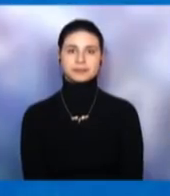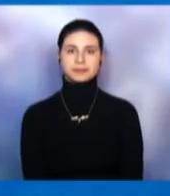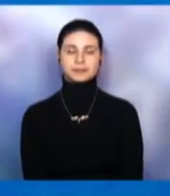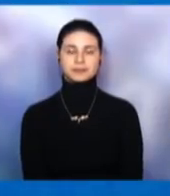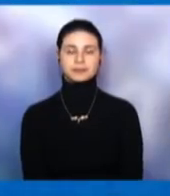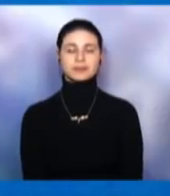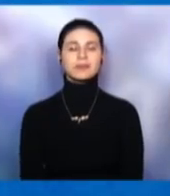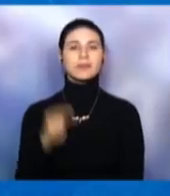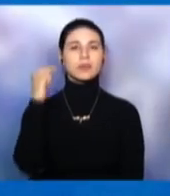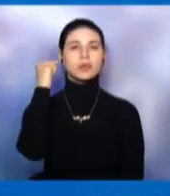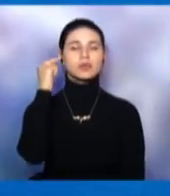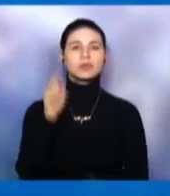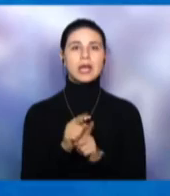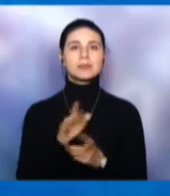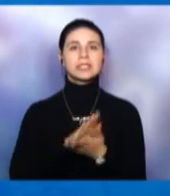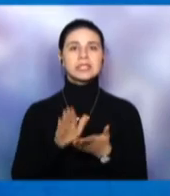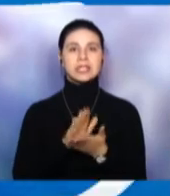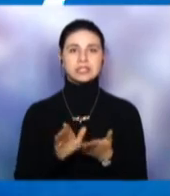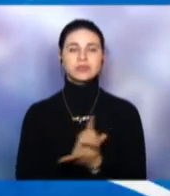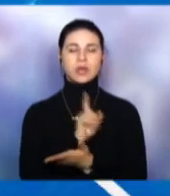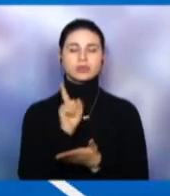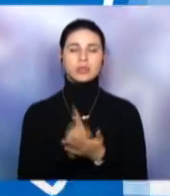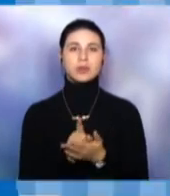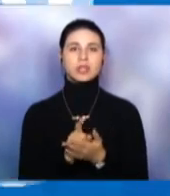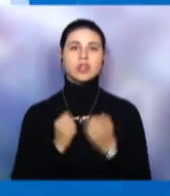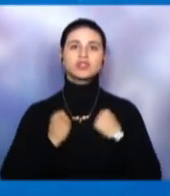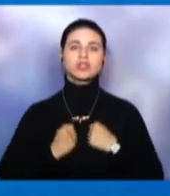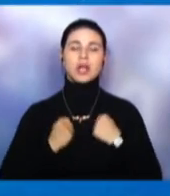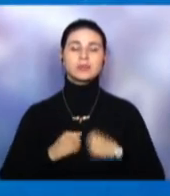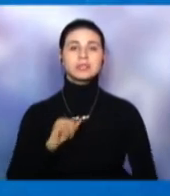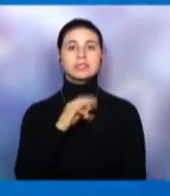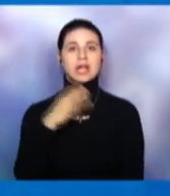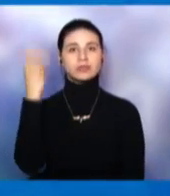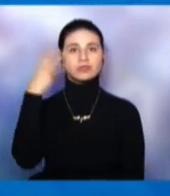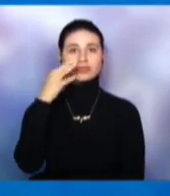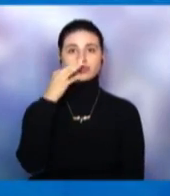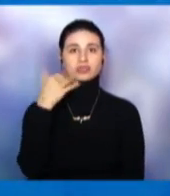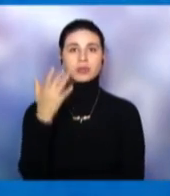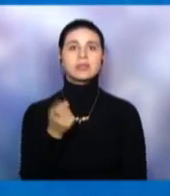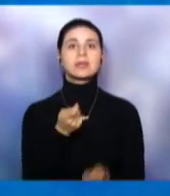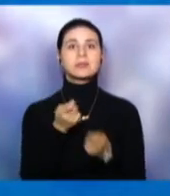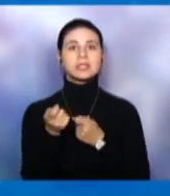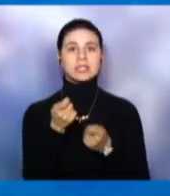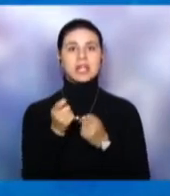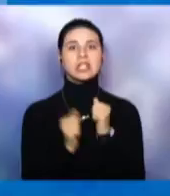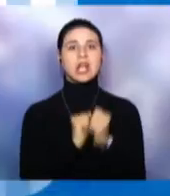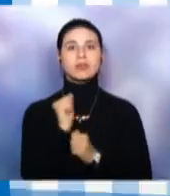გარეთა სასმენი მილის ჰიგიენისთვის აუცილებელია. შხაპის ან აბაზანის შემდეგ ფრთხილად გამშრალება